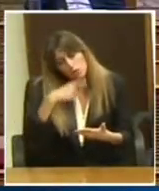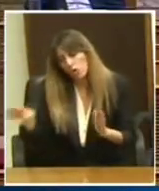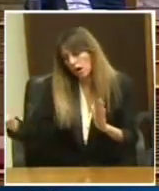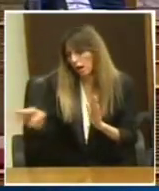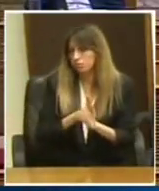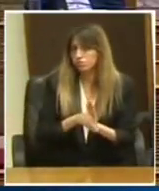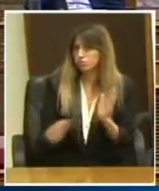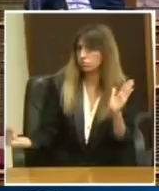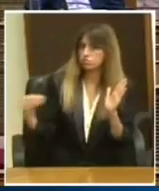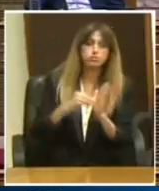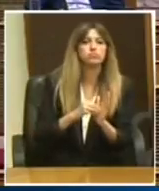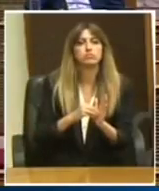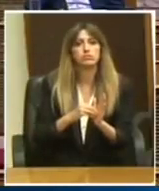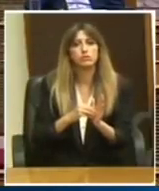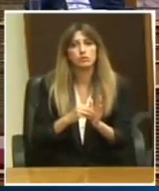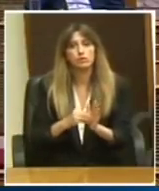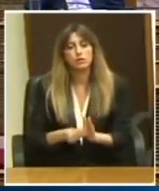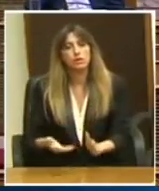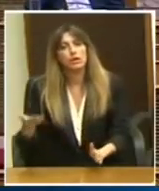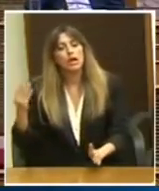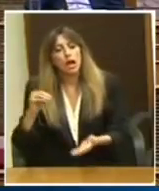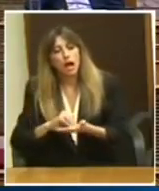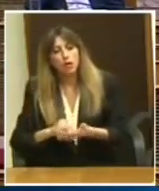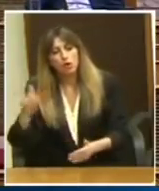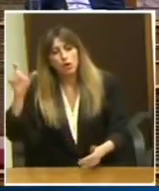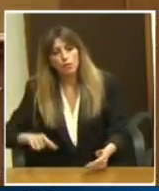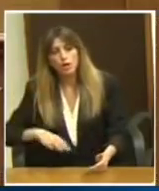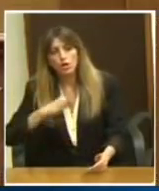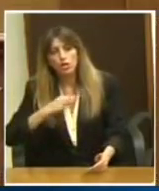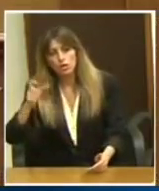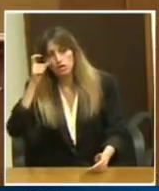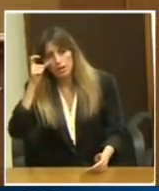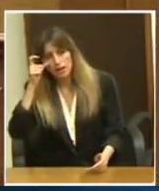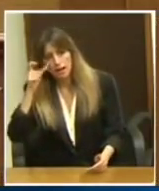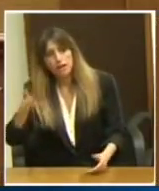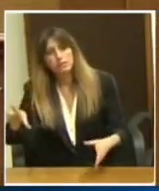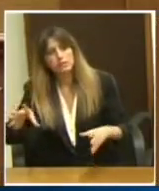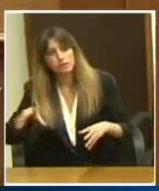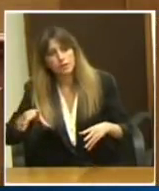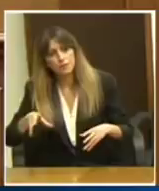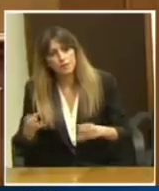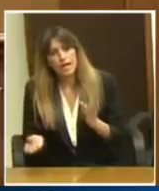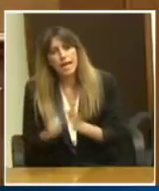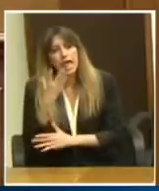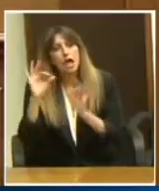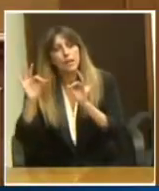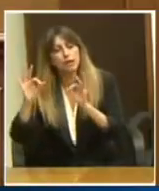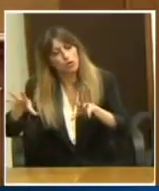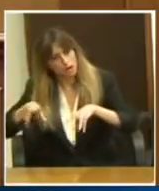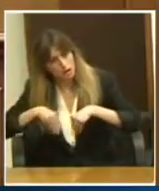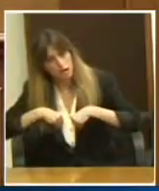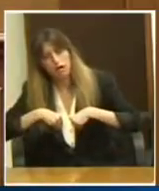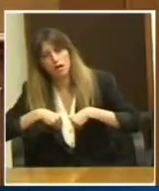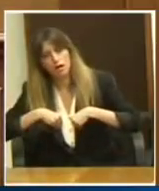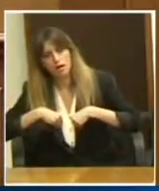Σαμαράς τότε απορρίπτει το όνομα Νέα Μακεδονία, που επροτείνεται, αλλά καλωσορίζει την